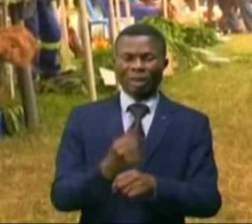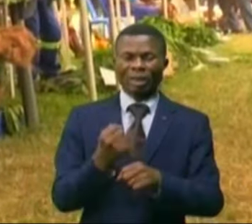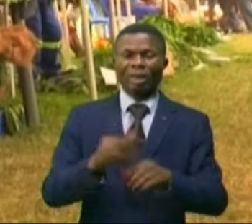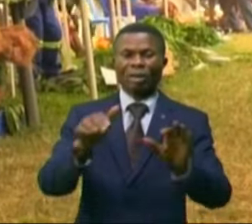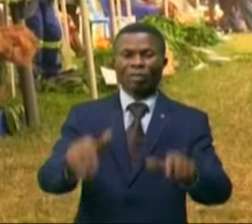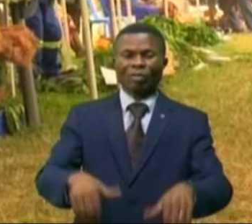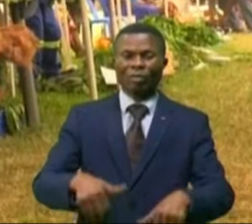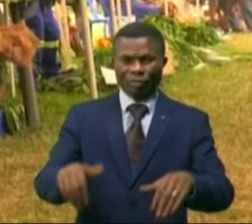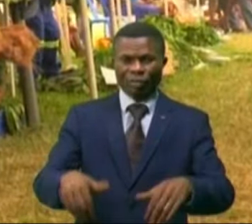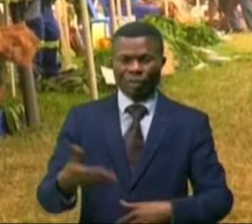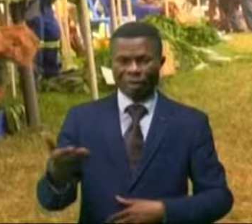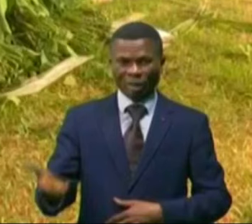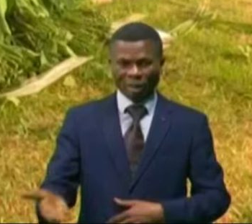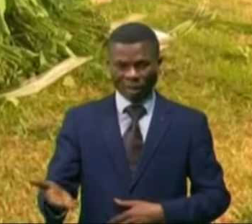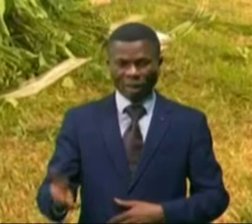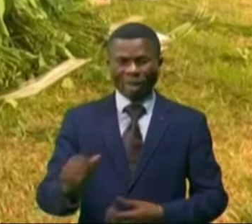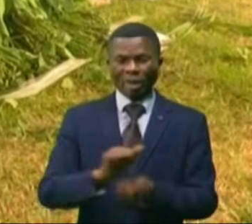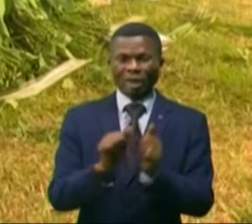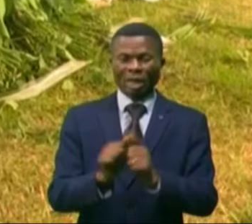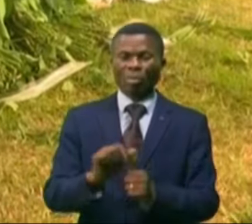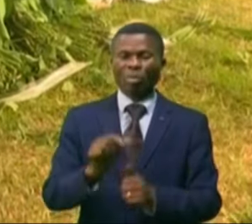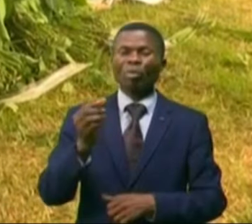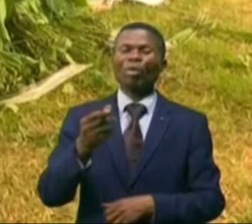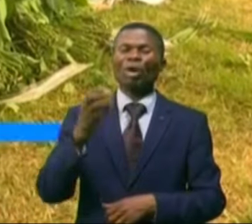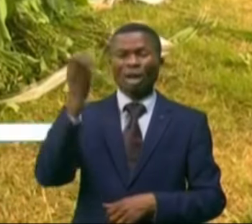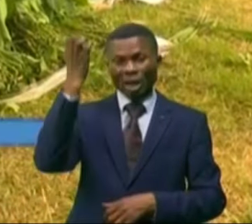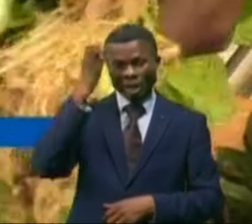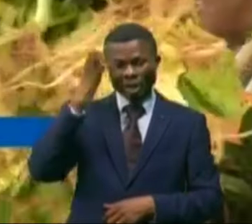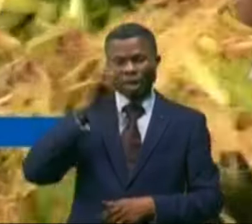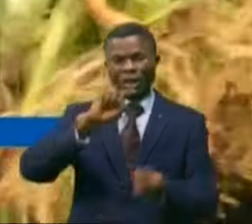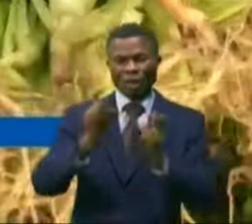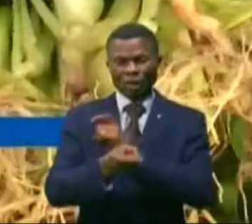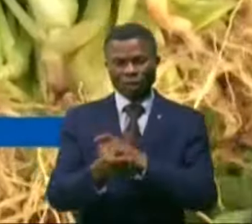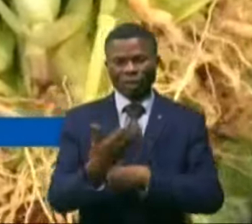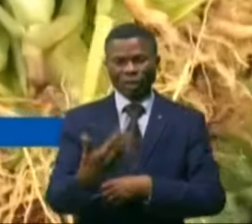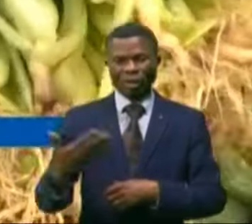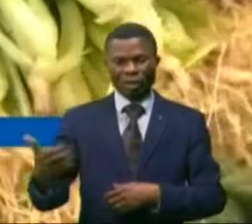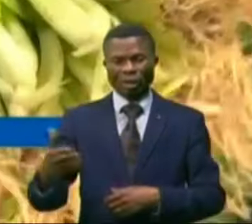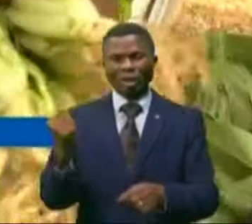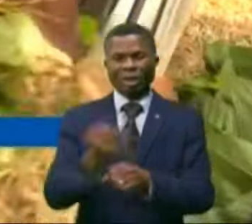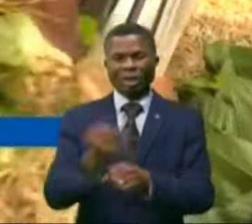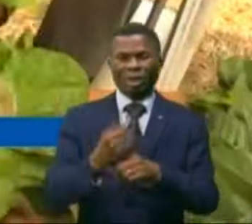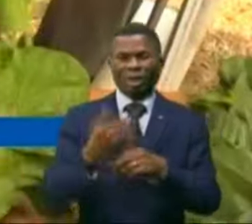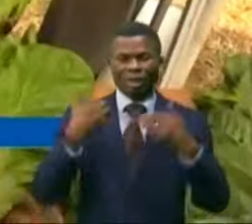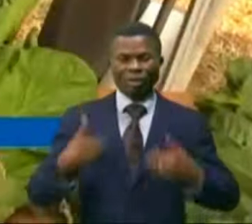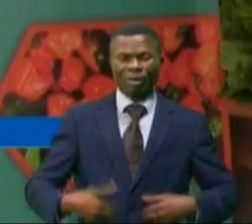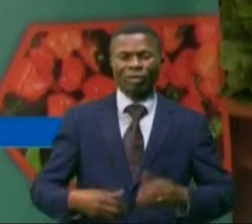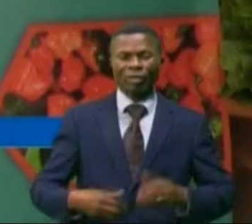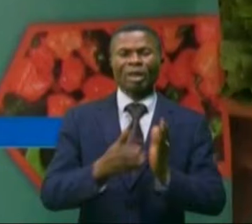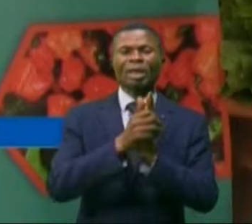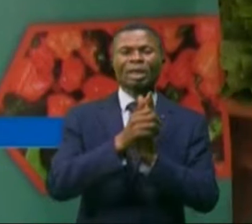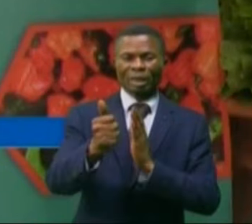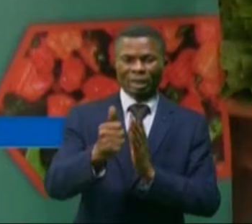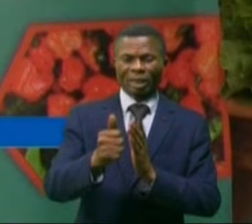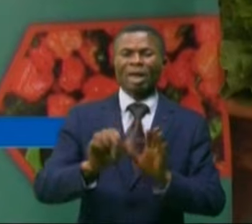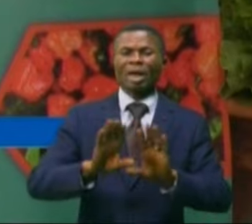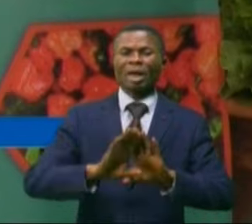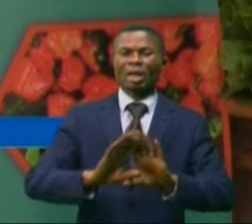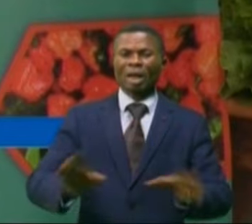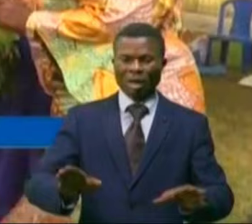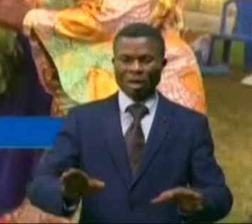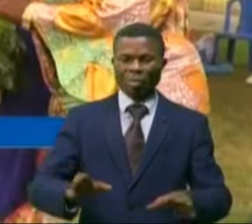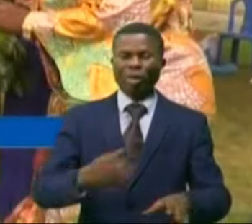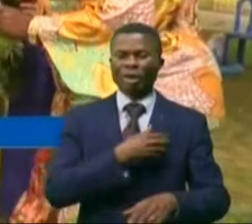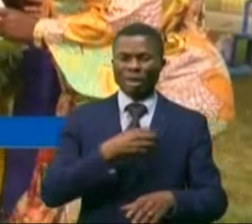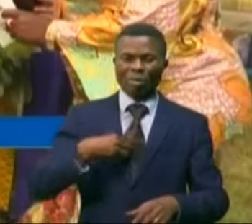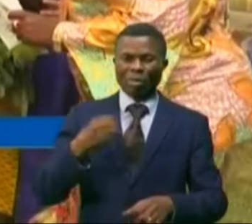des pesticides chimiques et améliorer l'accès à des services de santé de qualité et adaptés aux